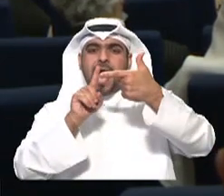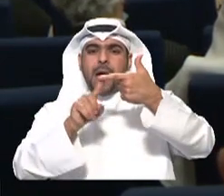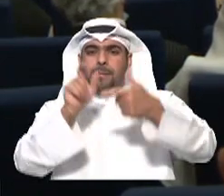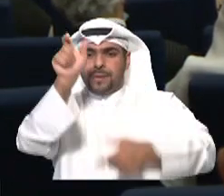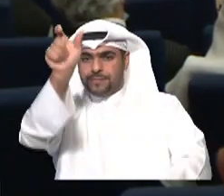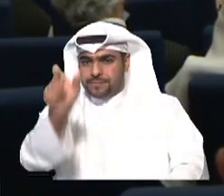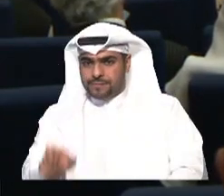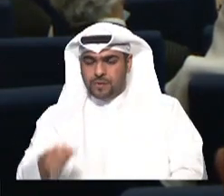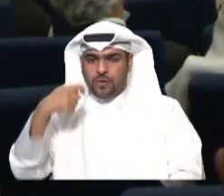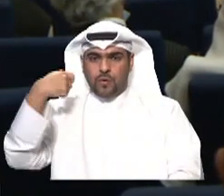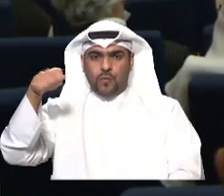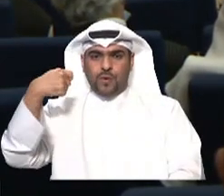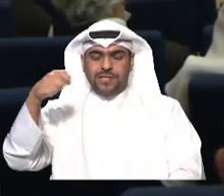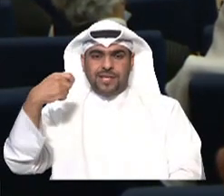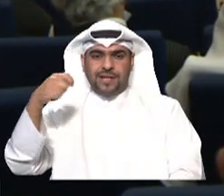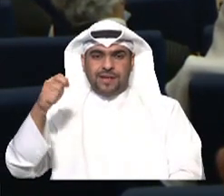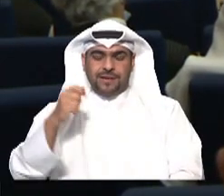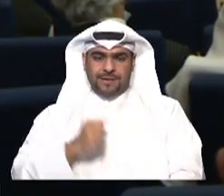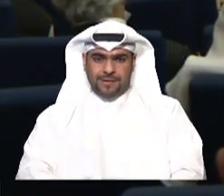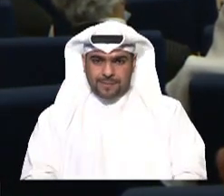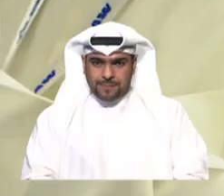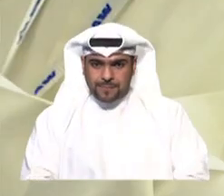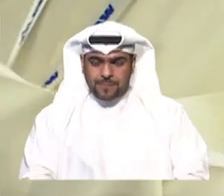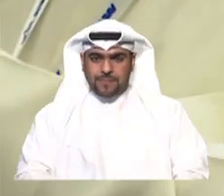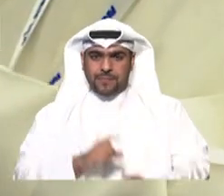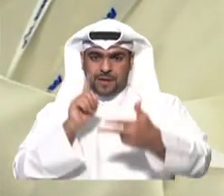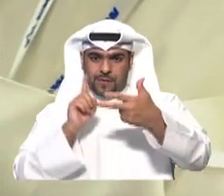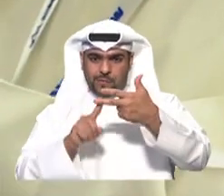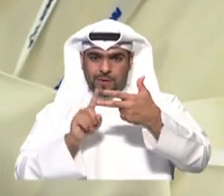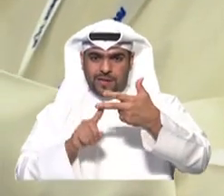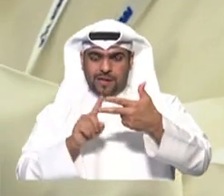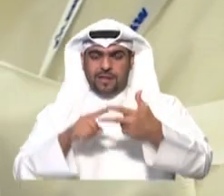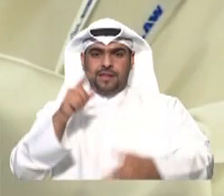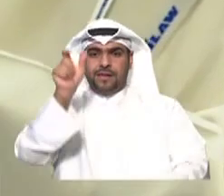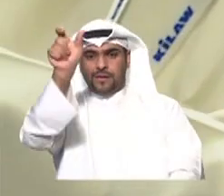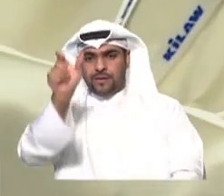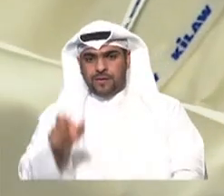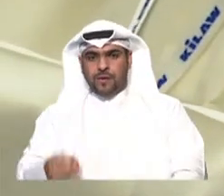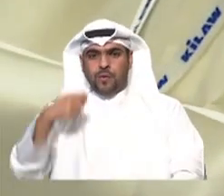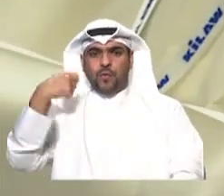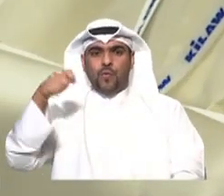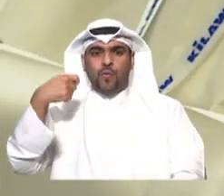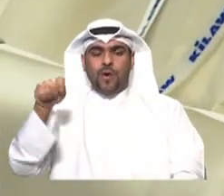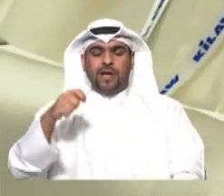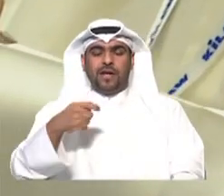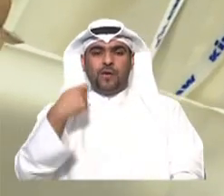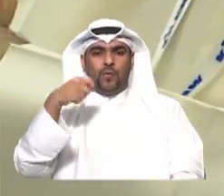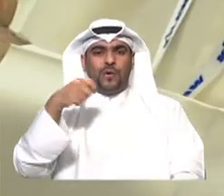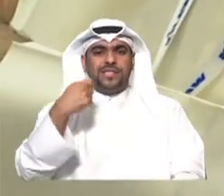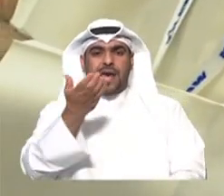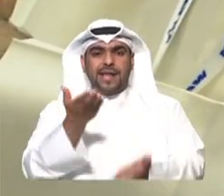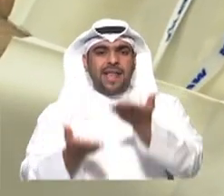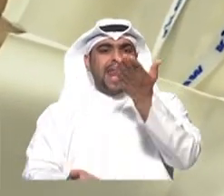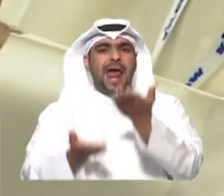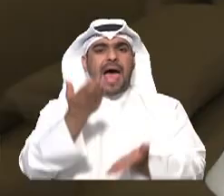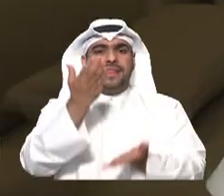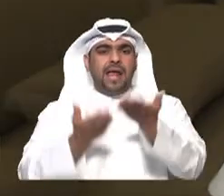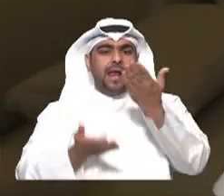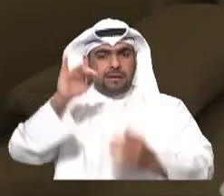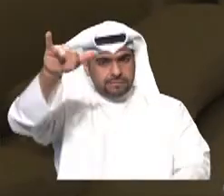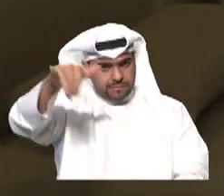الدولة لشؤون تعزيز النزاهة عبد الله الرومي، وبحضور وكيل وزارة العدل عمر الشرقاوي. في البداية أحب